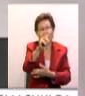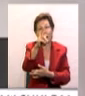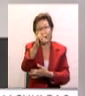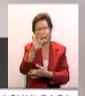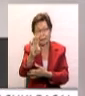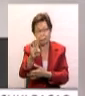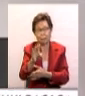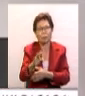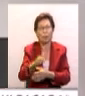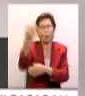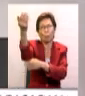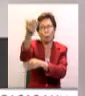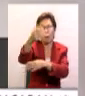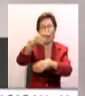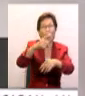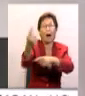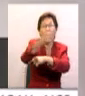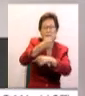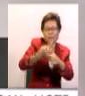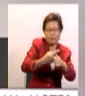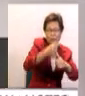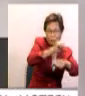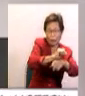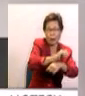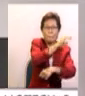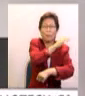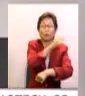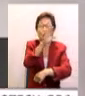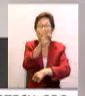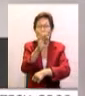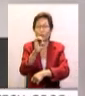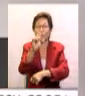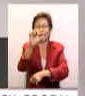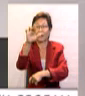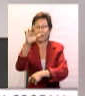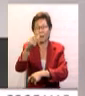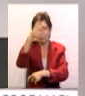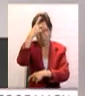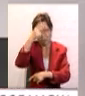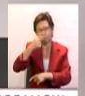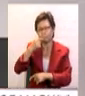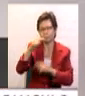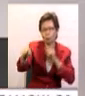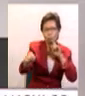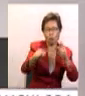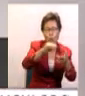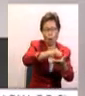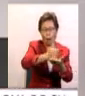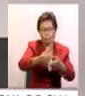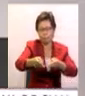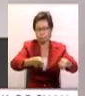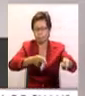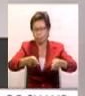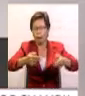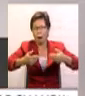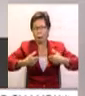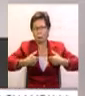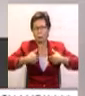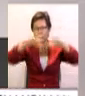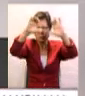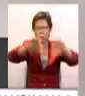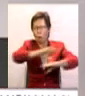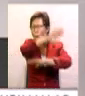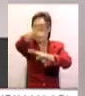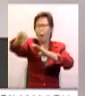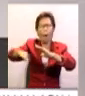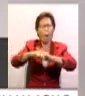pada hari pertama tugasnya sebagai pengerusi Felkra, Datuk Naqib mengarahkan audit pengurusan diadakan secara